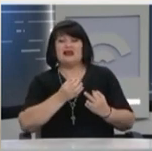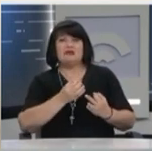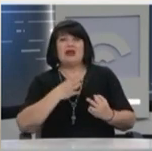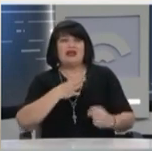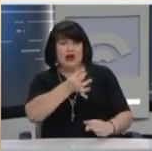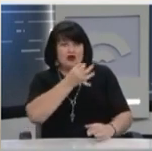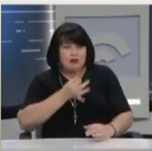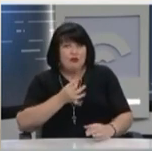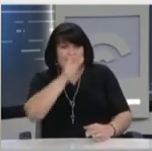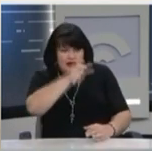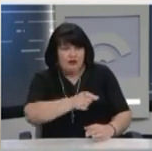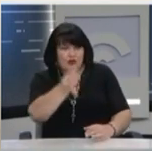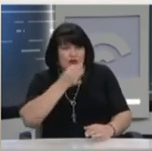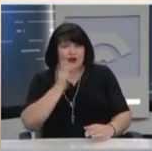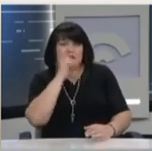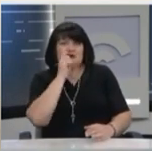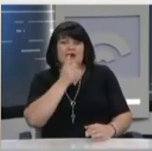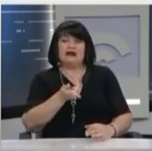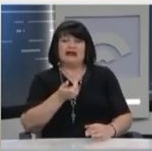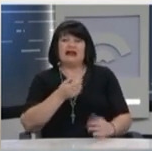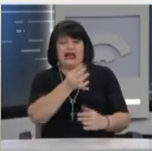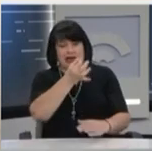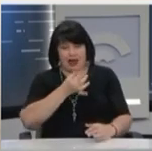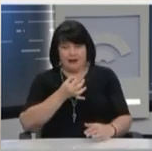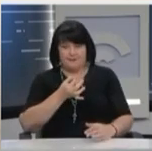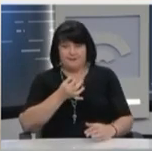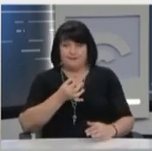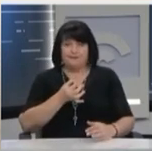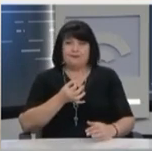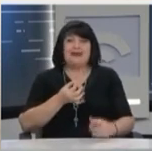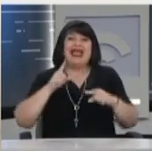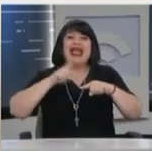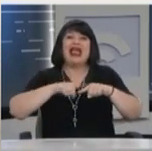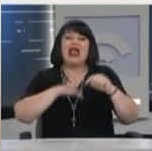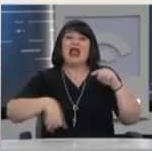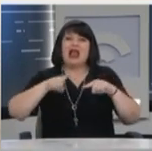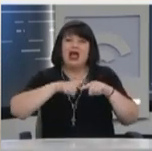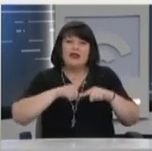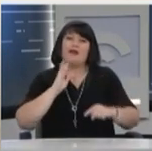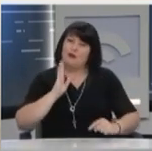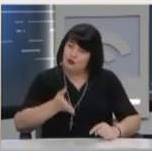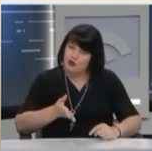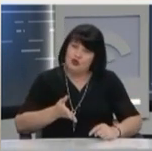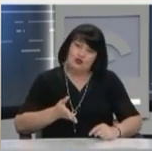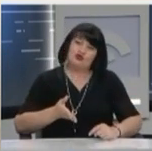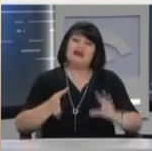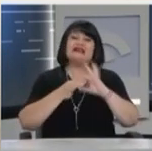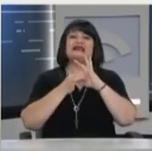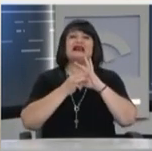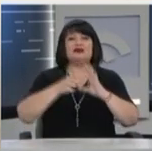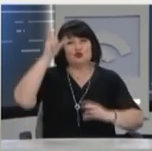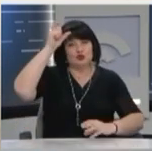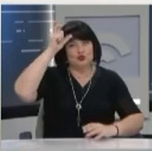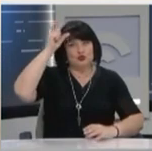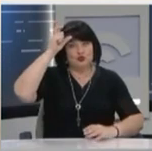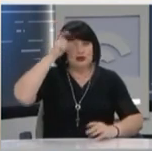ερμηνεία στη διαψεύση ότι δεν ισχύει. Λέει λοιπόν, δήλωσε ότι η χώρα του θα μπορούσε, η Ελλάδα δηλαδή, θα μπορούσε να συνεργαστεί με την